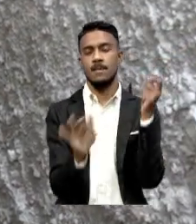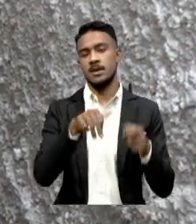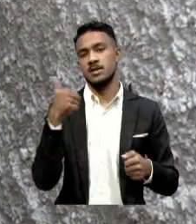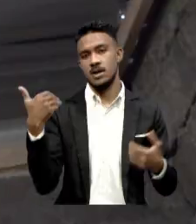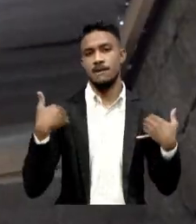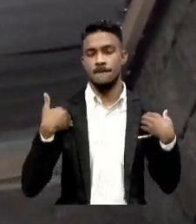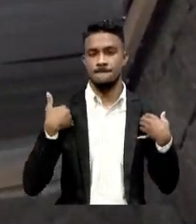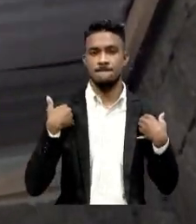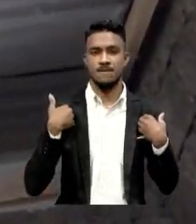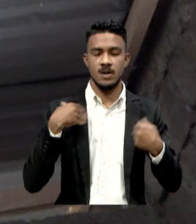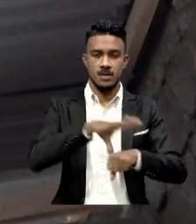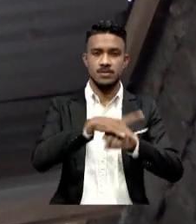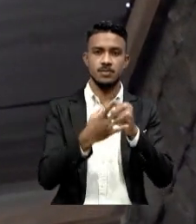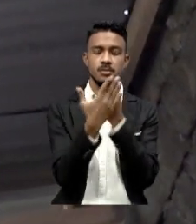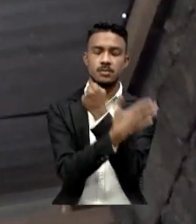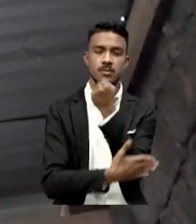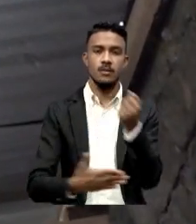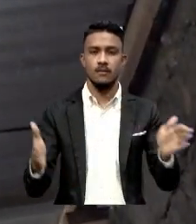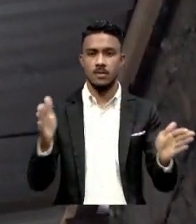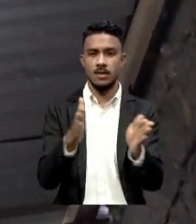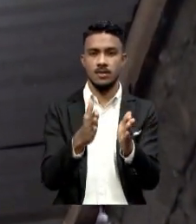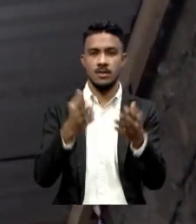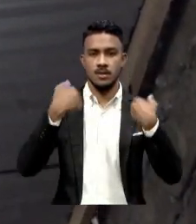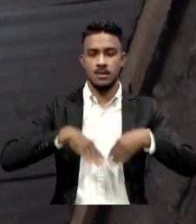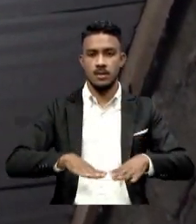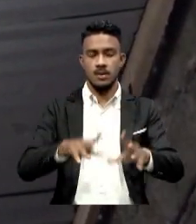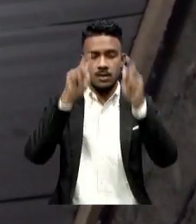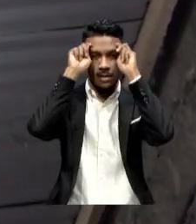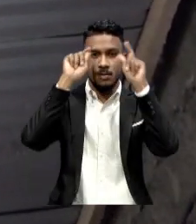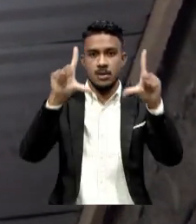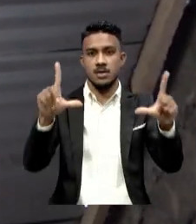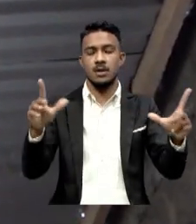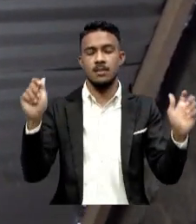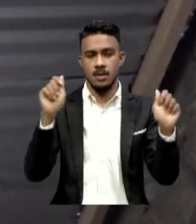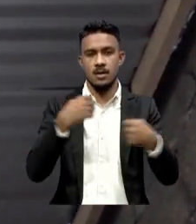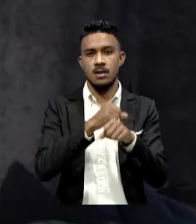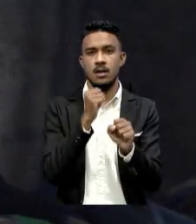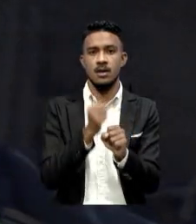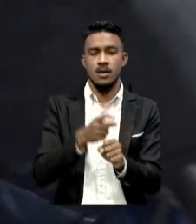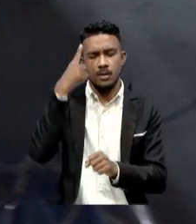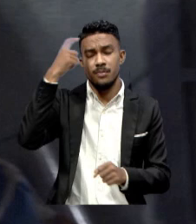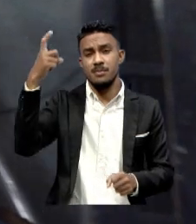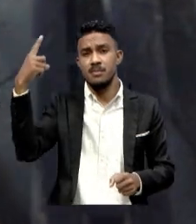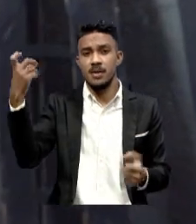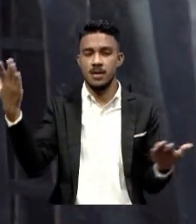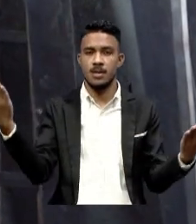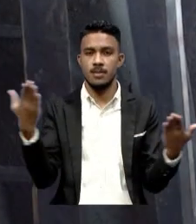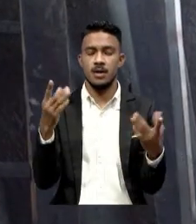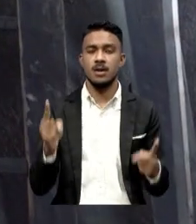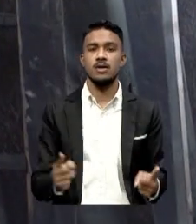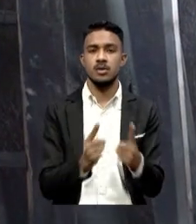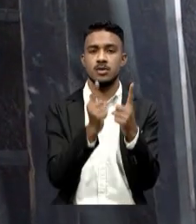loro matan sae, rai pedasu, tasi leung Timor Leste. Hodi realiza mehi moru erweda patria